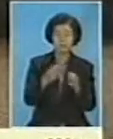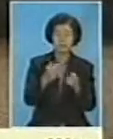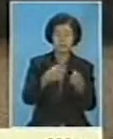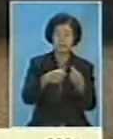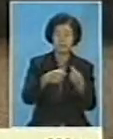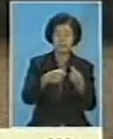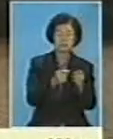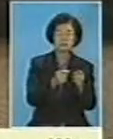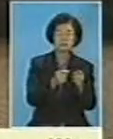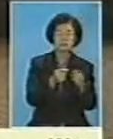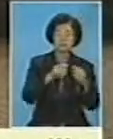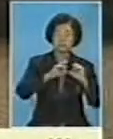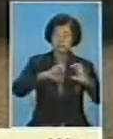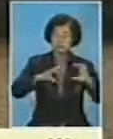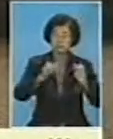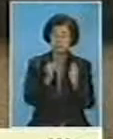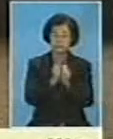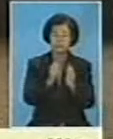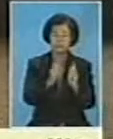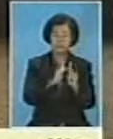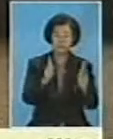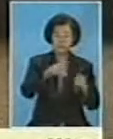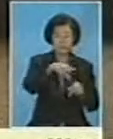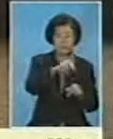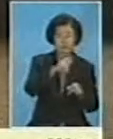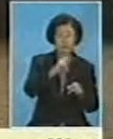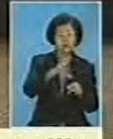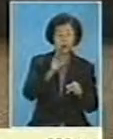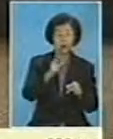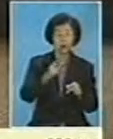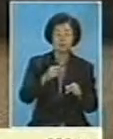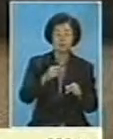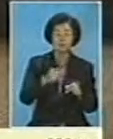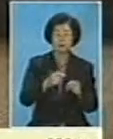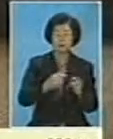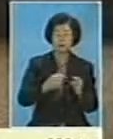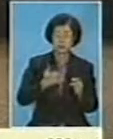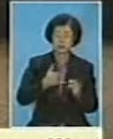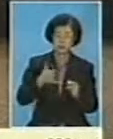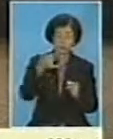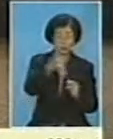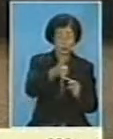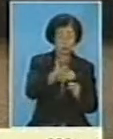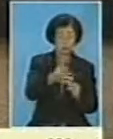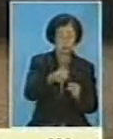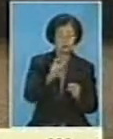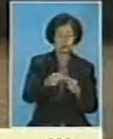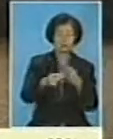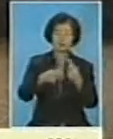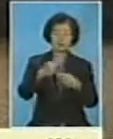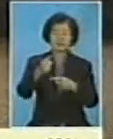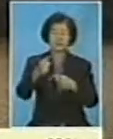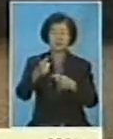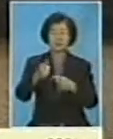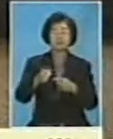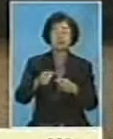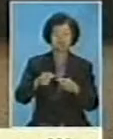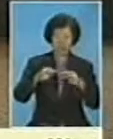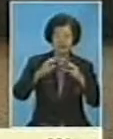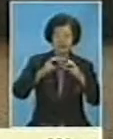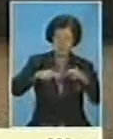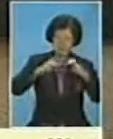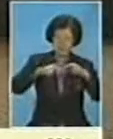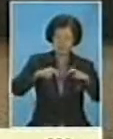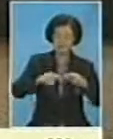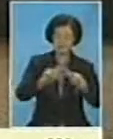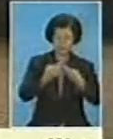โต้แย้งคณะกรรมการปปช.ในสภาแห่งนี้ได้ด้วยตนเองควรจะต้องไปสู้คดีและพิสูจน์ความบริสุท